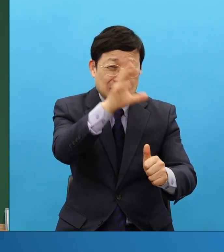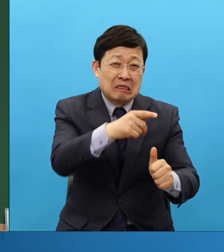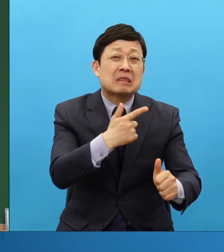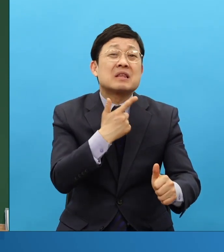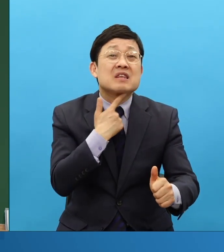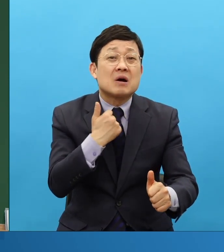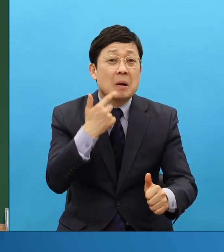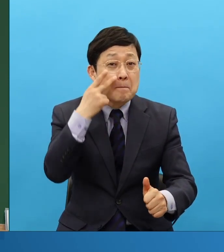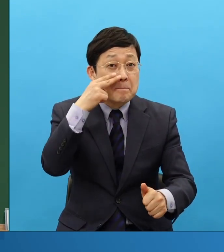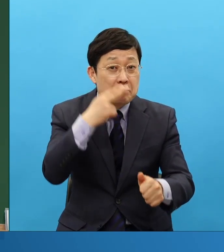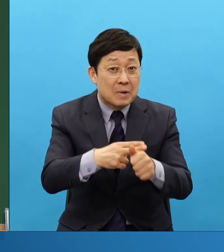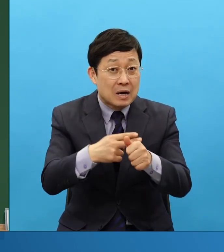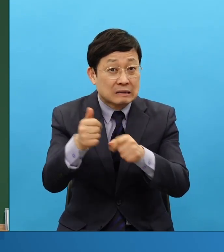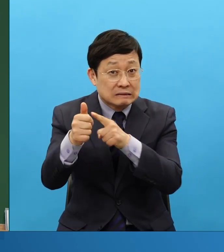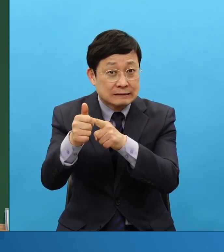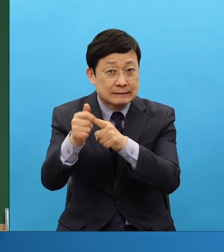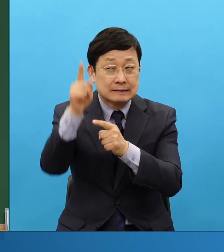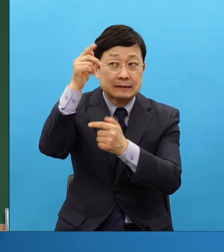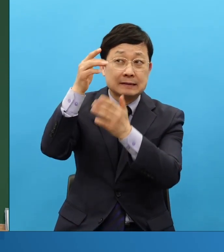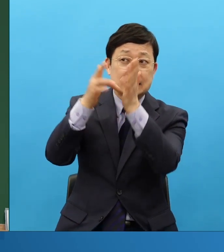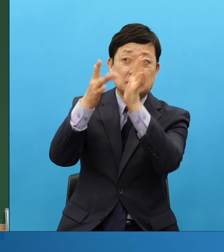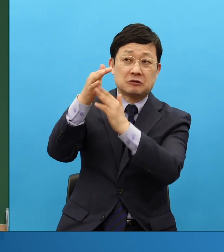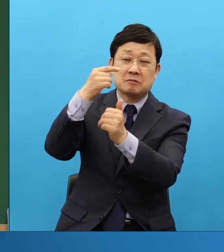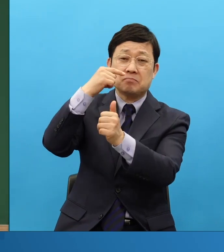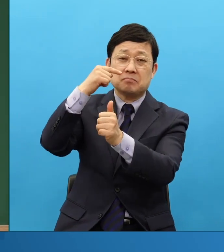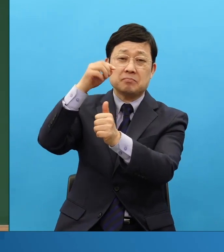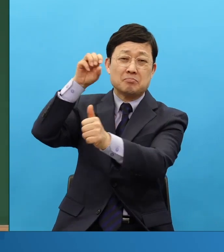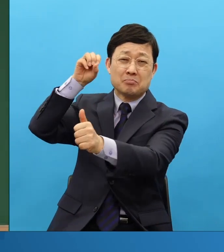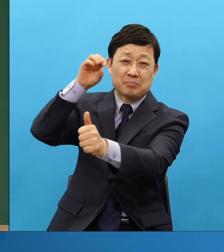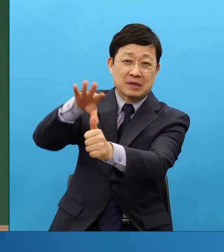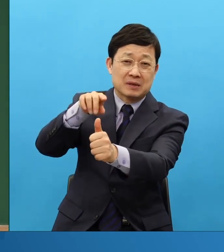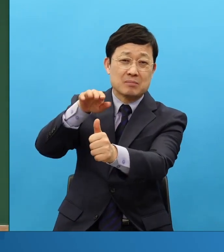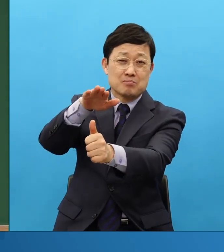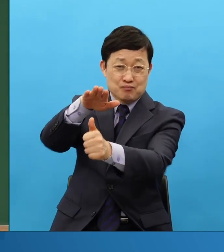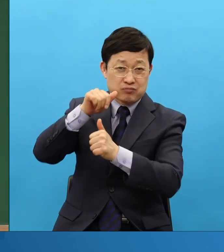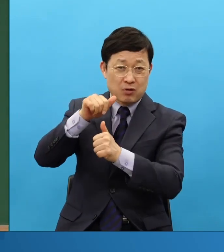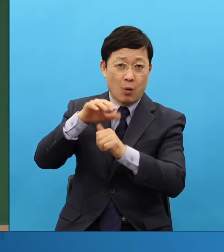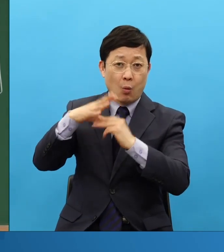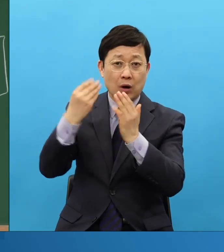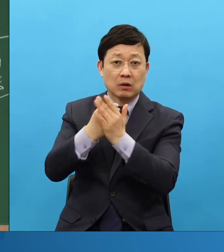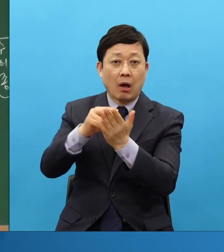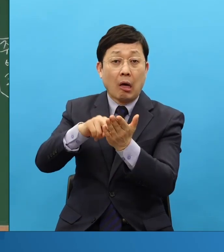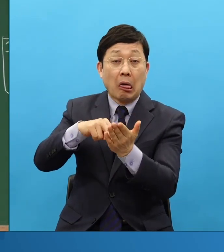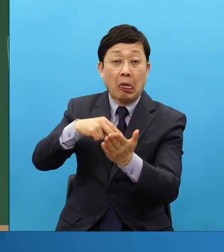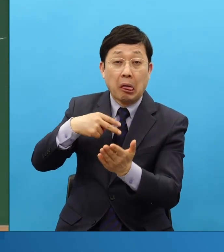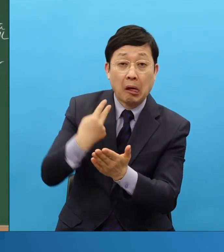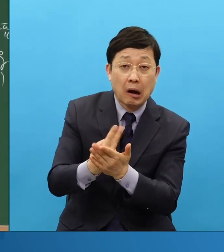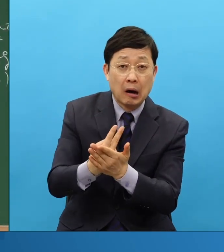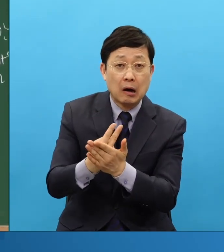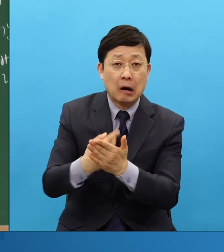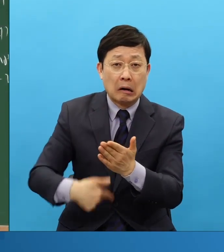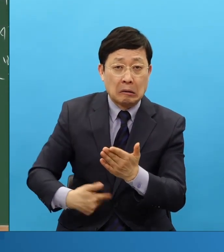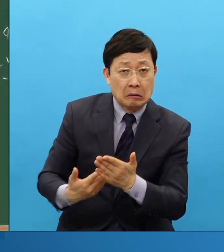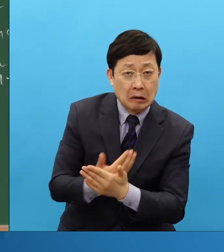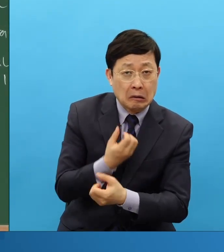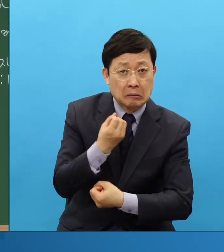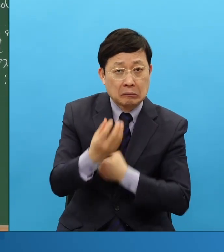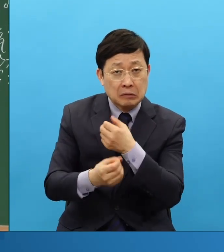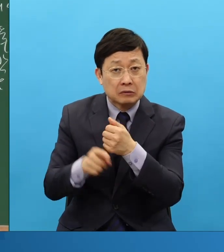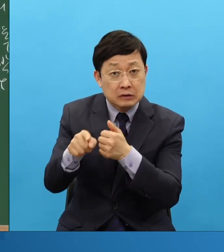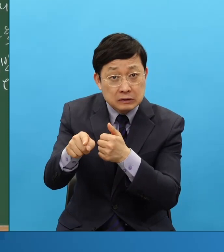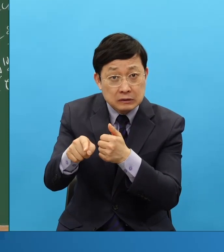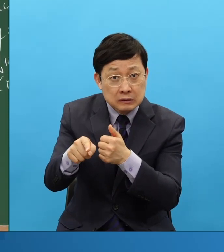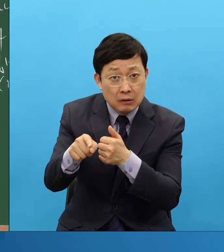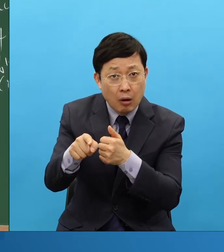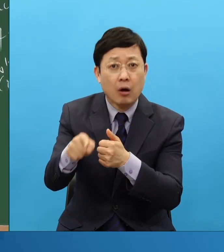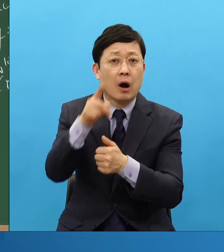그게 9장 1절이 절입니다. And we see this in Acts chapter 9 verse 1 through 2. 이 완전 하나님의 시간표인데 주의 종 바울을 꺾은